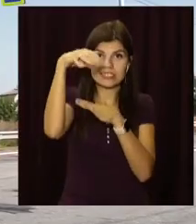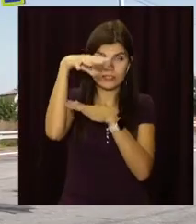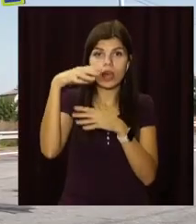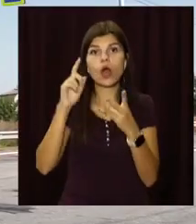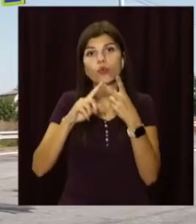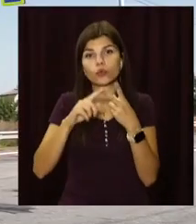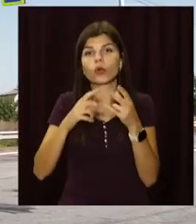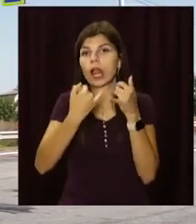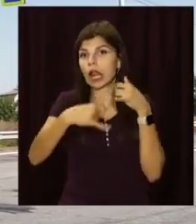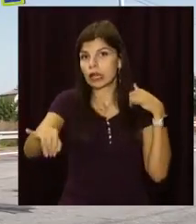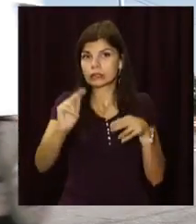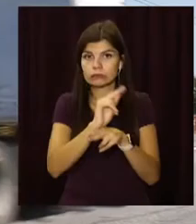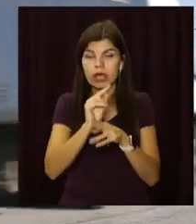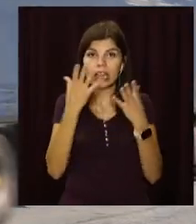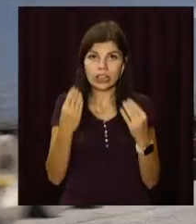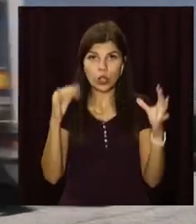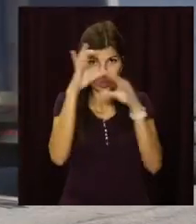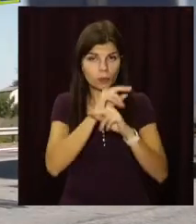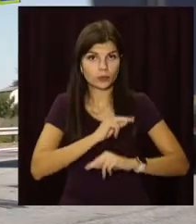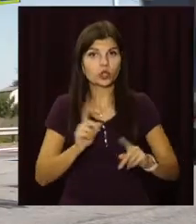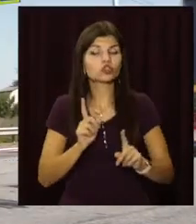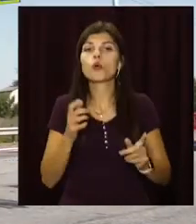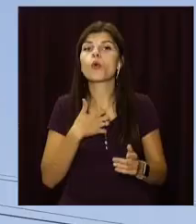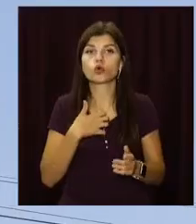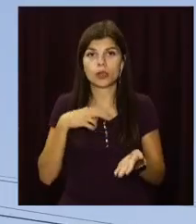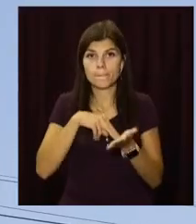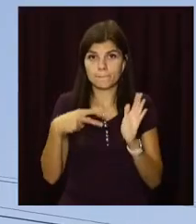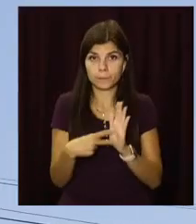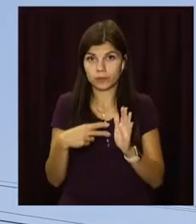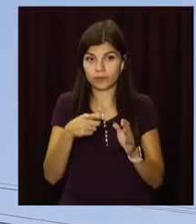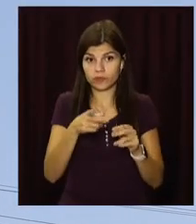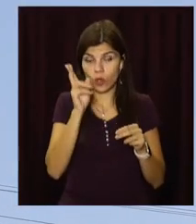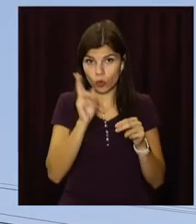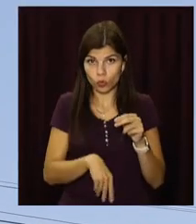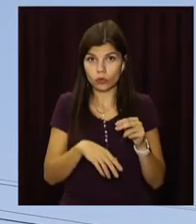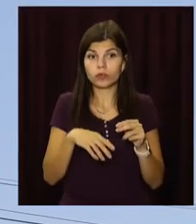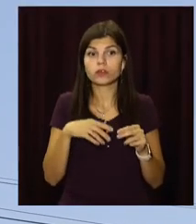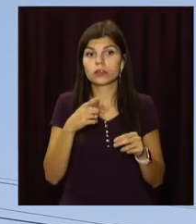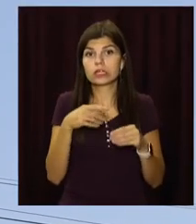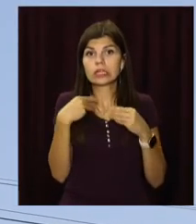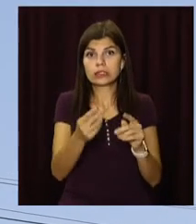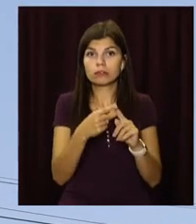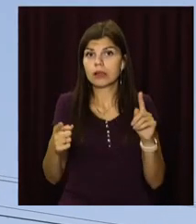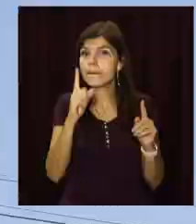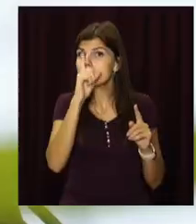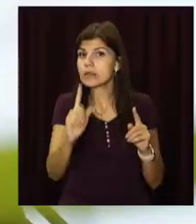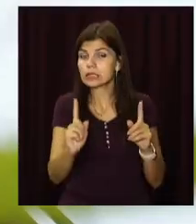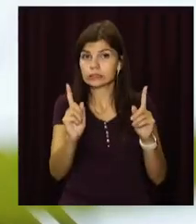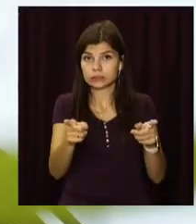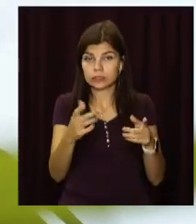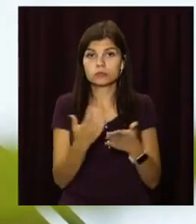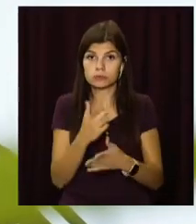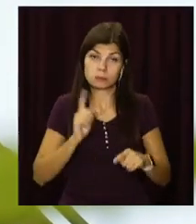монтують лінію. Працюють вдень і вночі, адже завершити всі роботи на цій ділянці траси їм дали місяць. Олександр Тущенко,